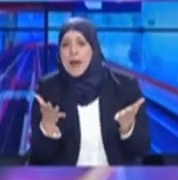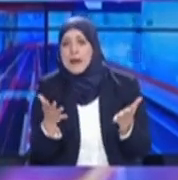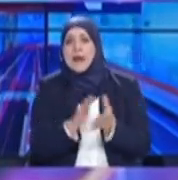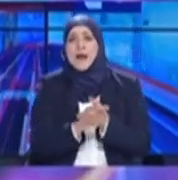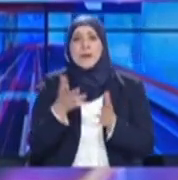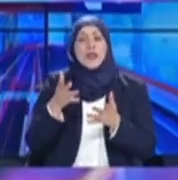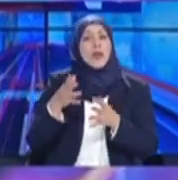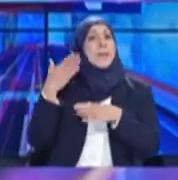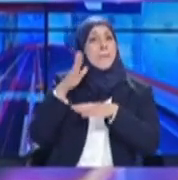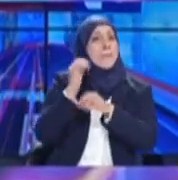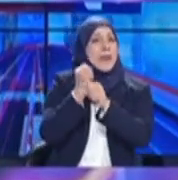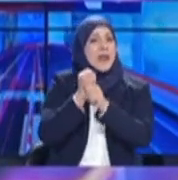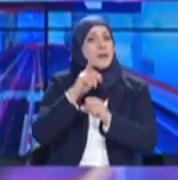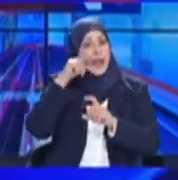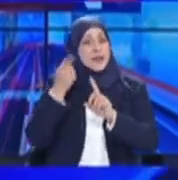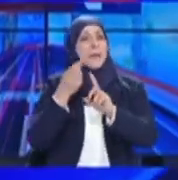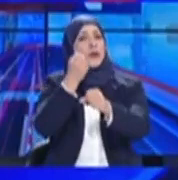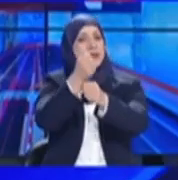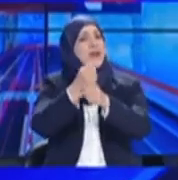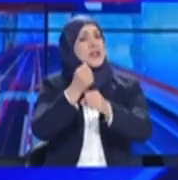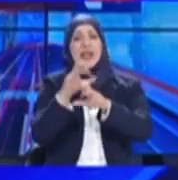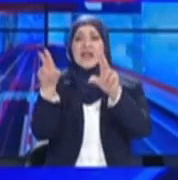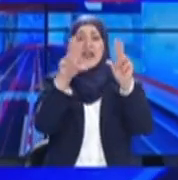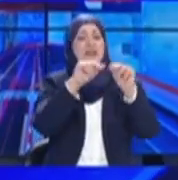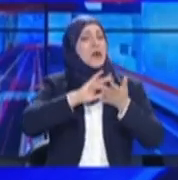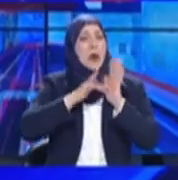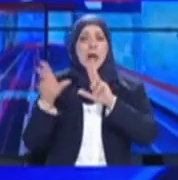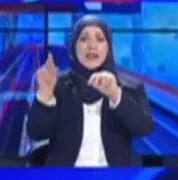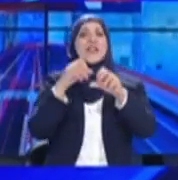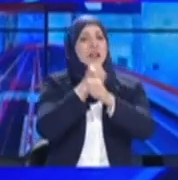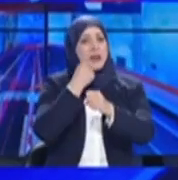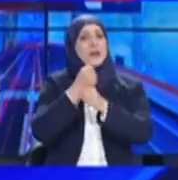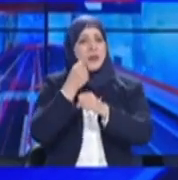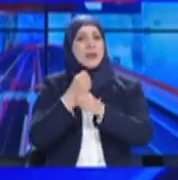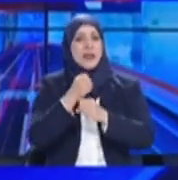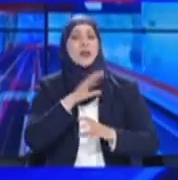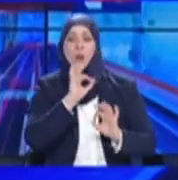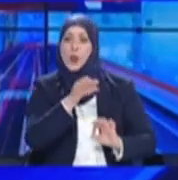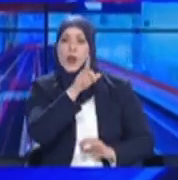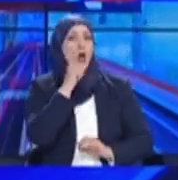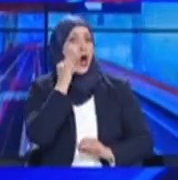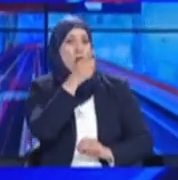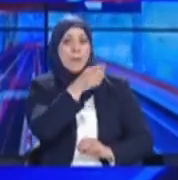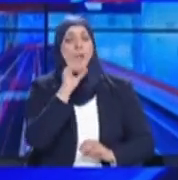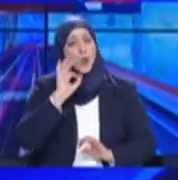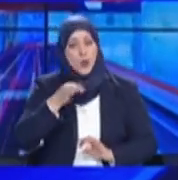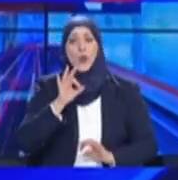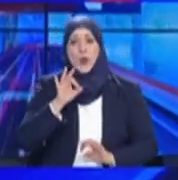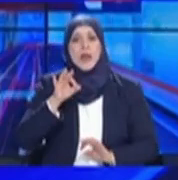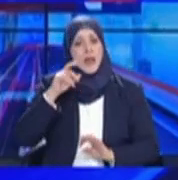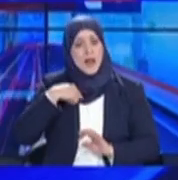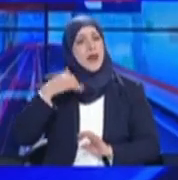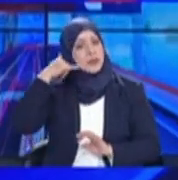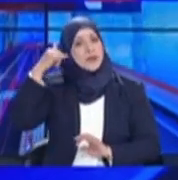تاخذ واقدم لكم كما قدم الكون انا كما قلت كانت تصل في اتصال يومي مع مختلف كلنا